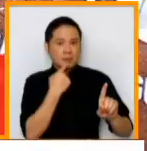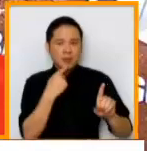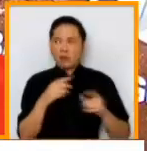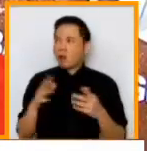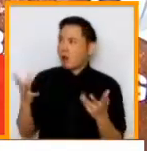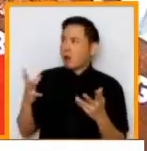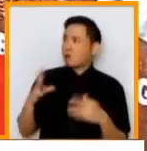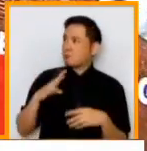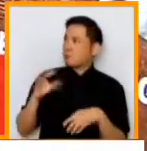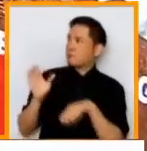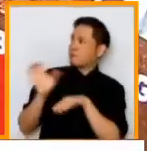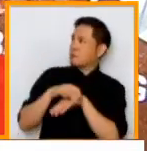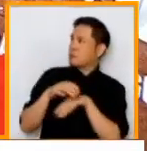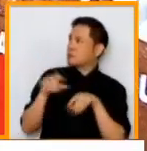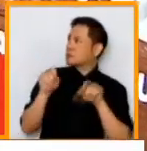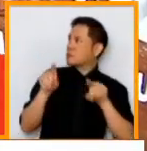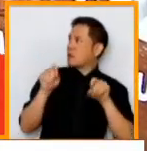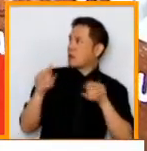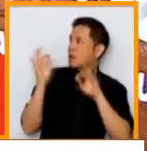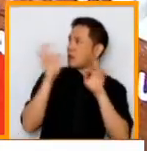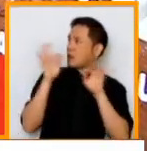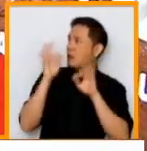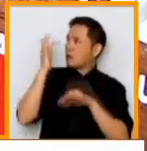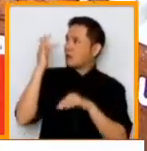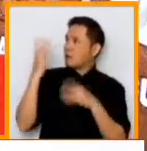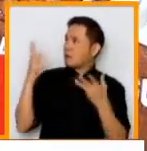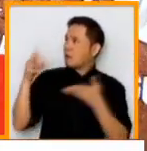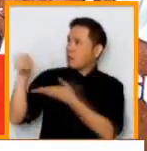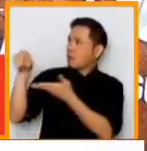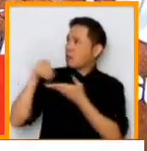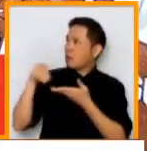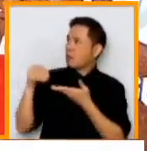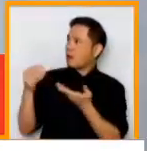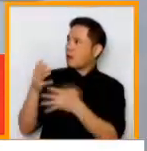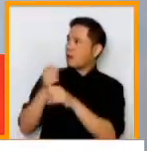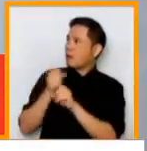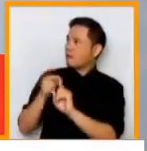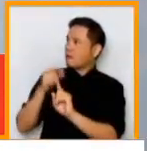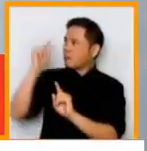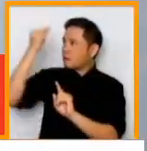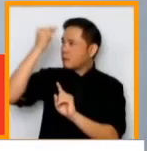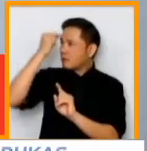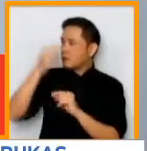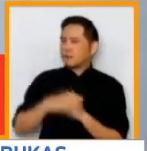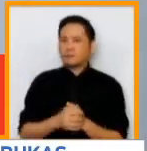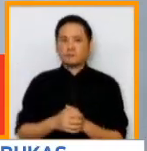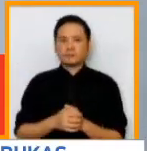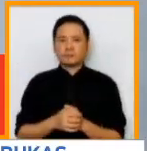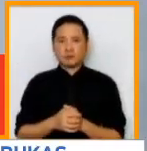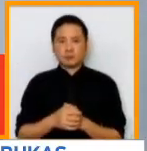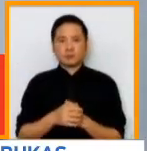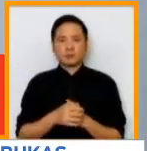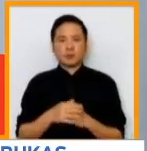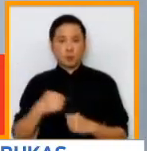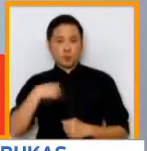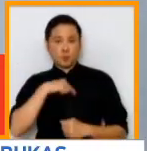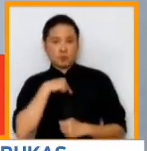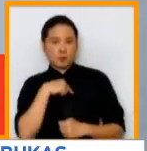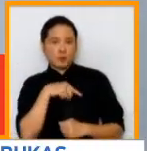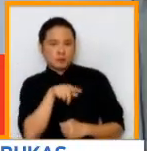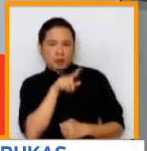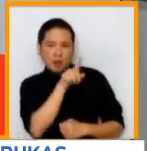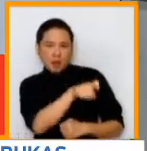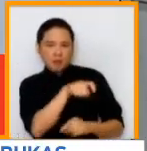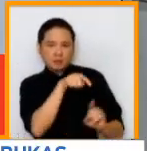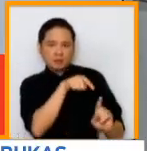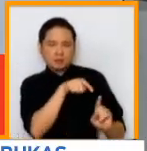droga dahil wala siyang natanggap na ayuda mula sa gobyerno ngayong ECQ. Pero nang makausap namin ng sospek, itinanggi nito ang lahat